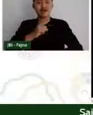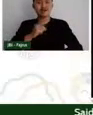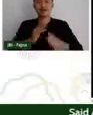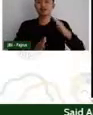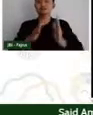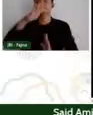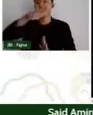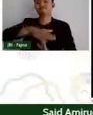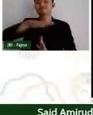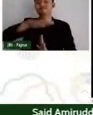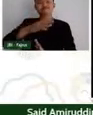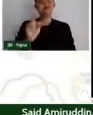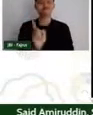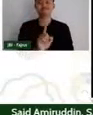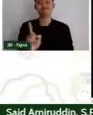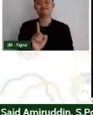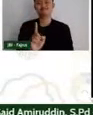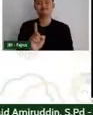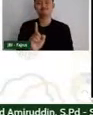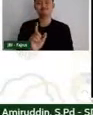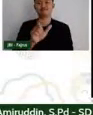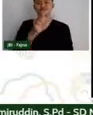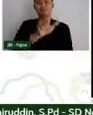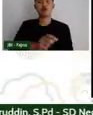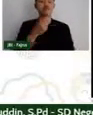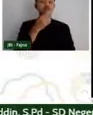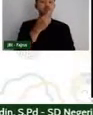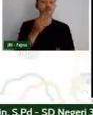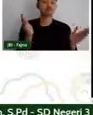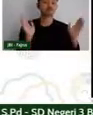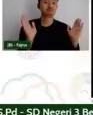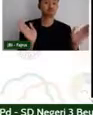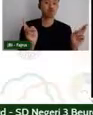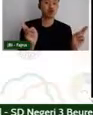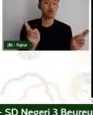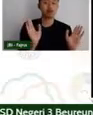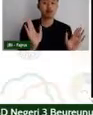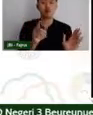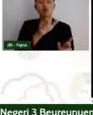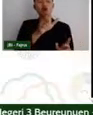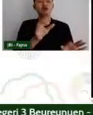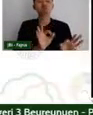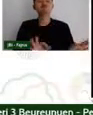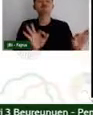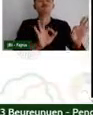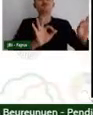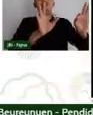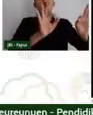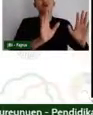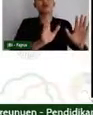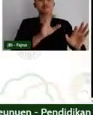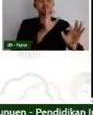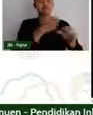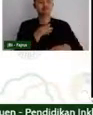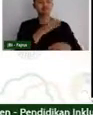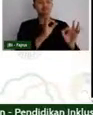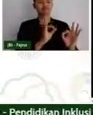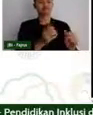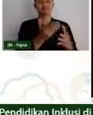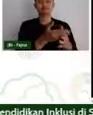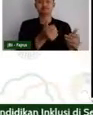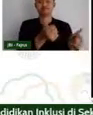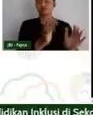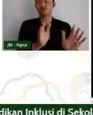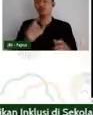Tidak ada batasan yang membatasi orang normal saja, orang yang mempunyai kesempurnaan saja yang berhak mendapatkan pendidikan. Sementara orang-orang